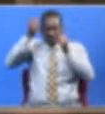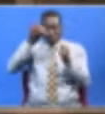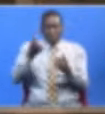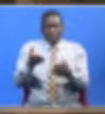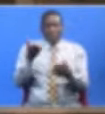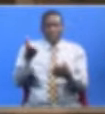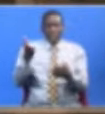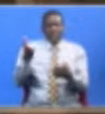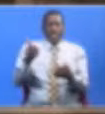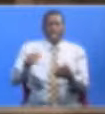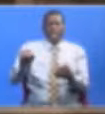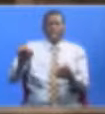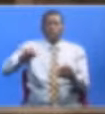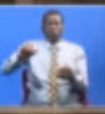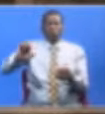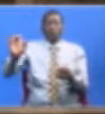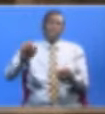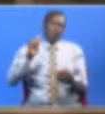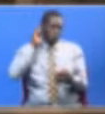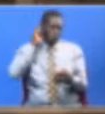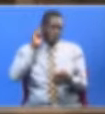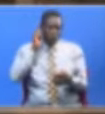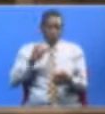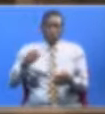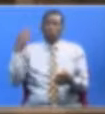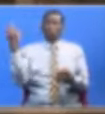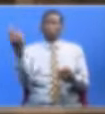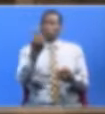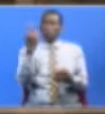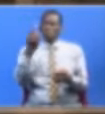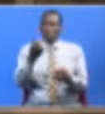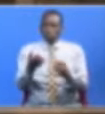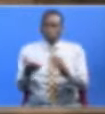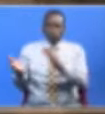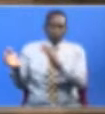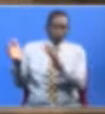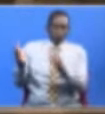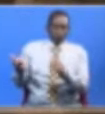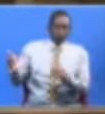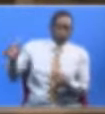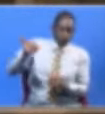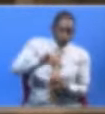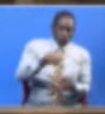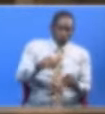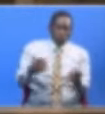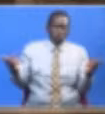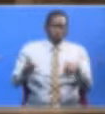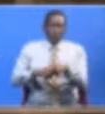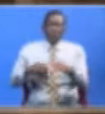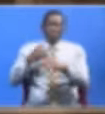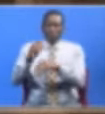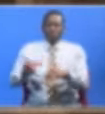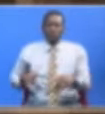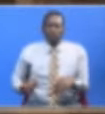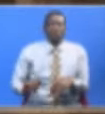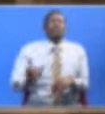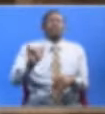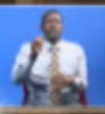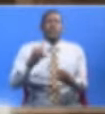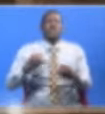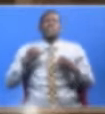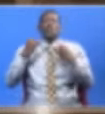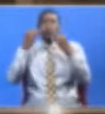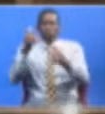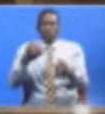County Elgeyo Marakwet. Ndege hiyo ilianguka punde tu baada ya kupaa, taarifa ambazo zimetufikia hapo awali.